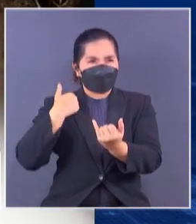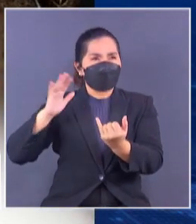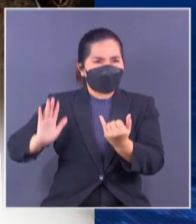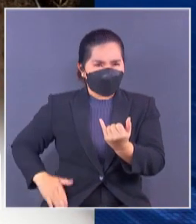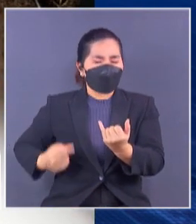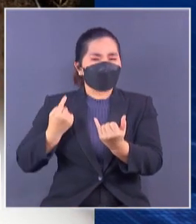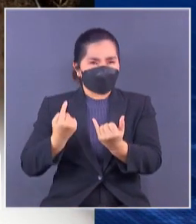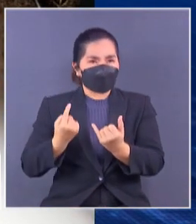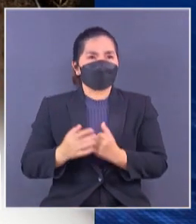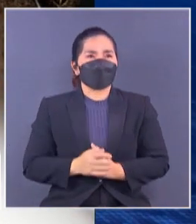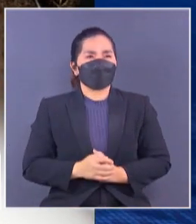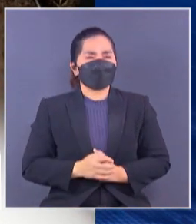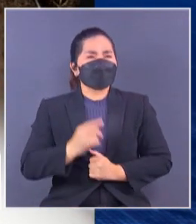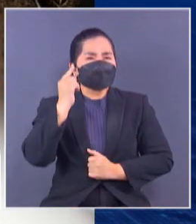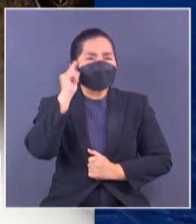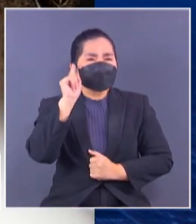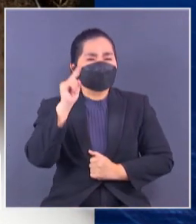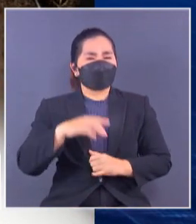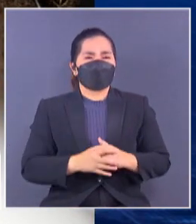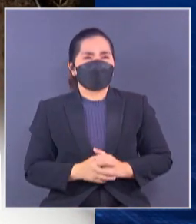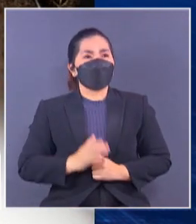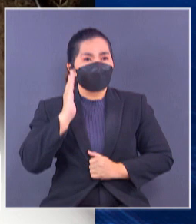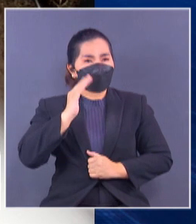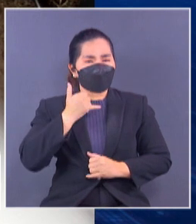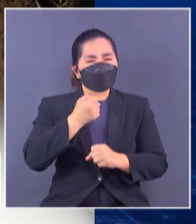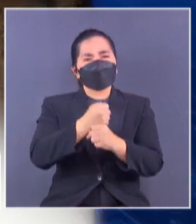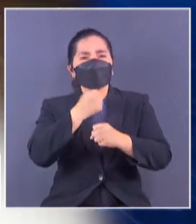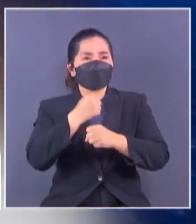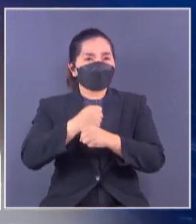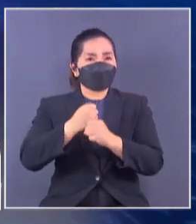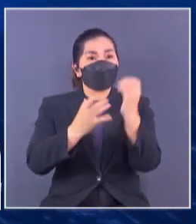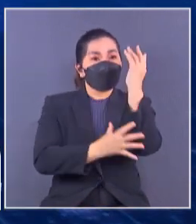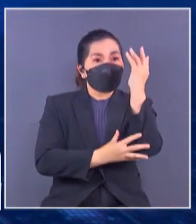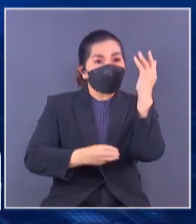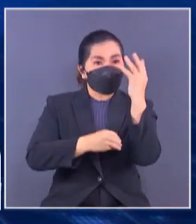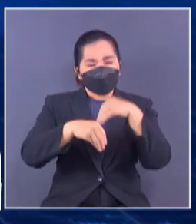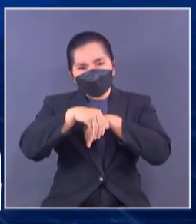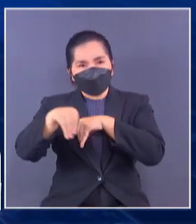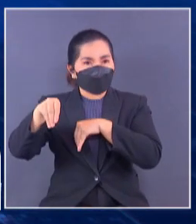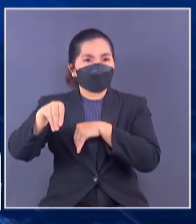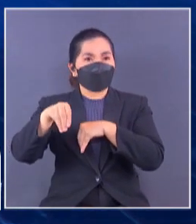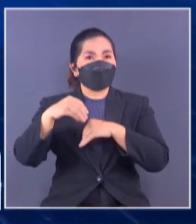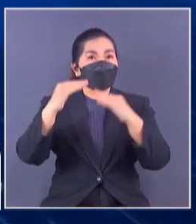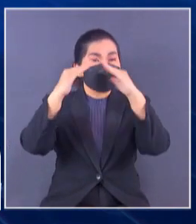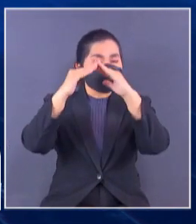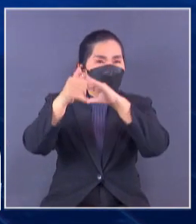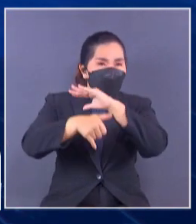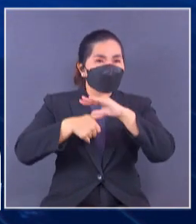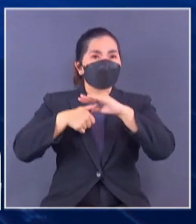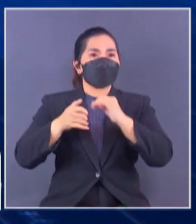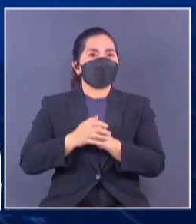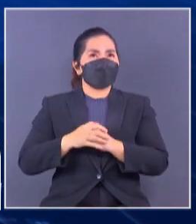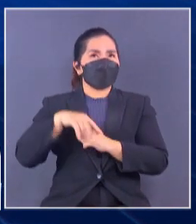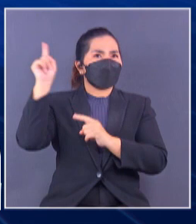1ตัวโดยคาดว่าขณะเกิดเหตุนั้นนายสุมะเข้าไปทำงานในไร่มันสำปะหลังก่อนที่จะเข้าไปหลบฝนในกระท่อมแล้ว